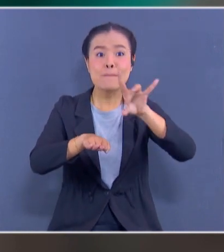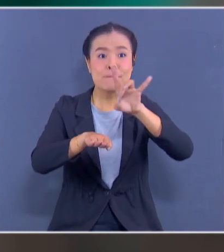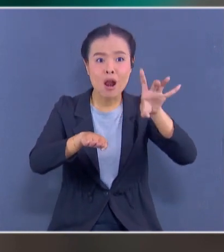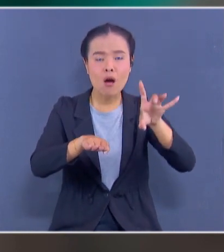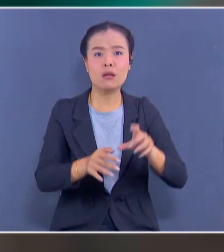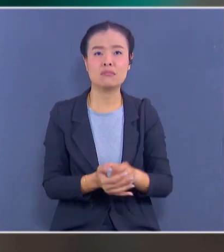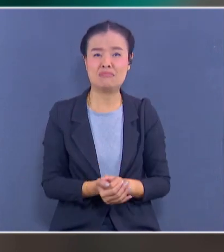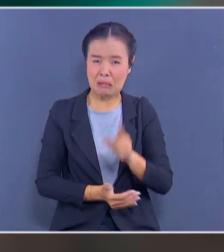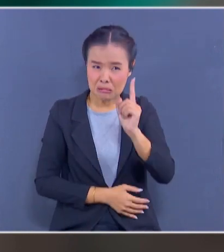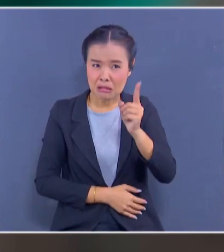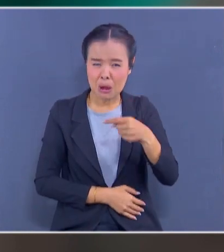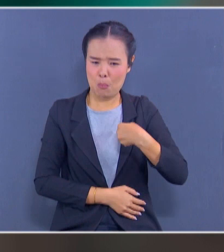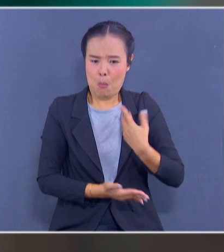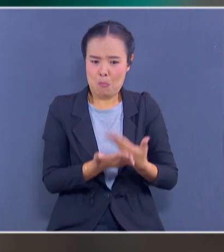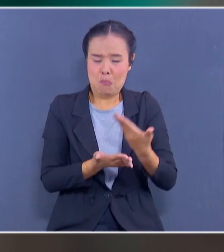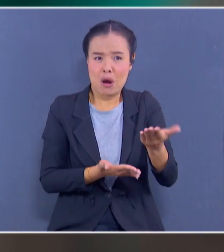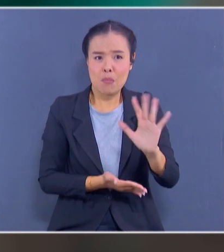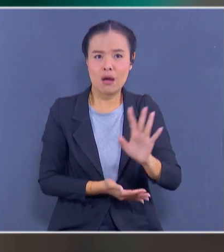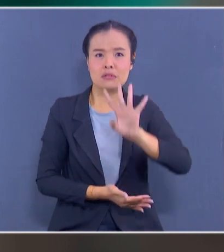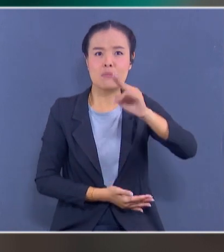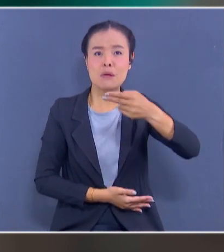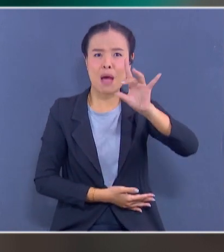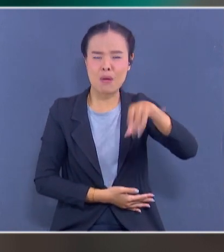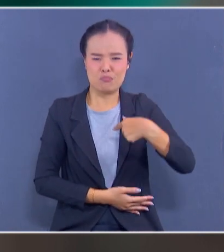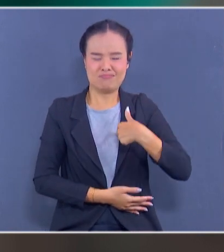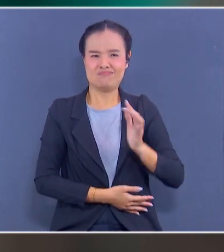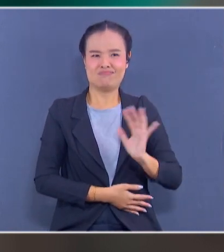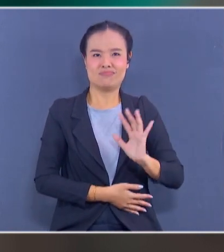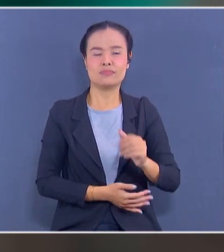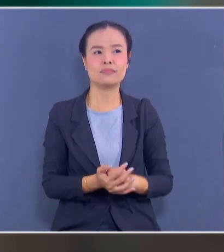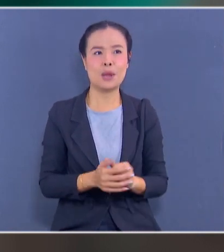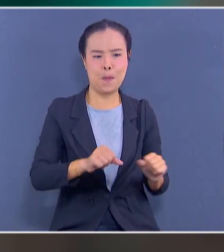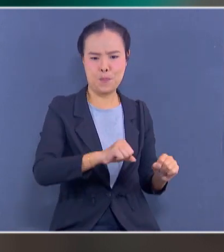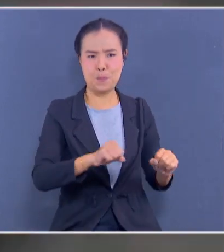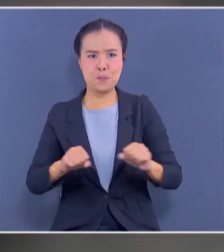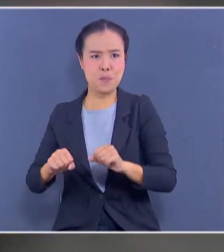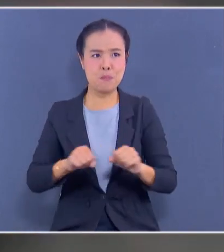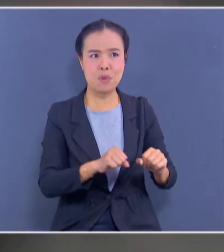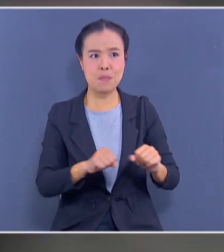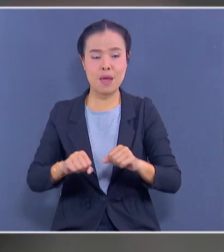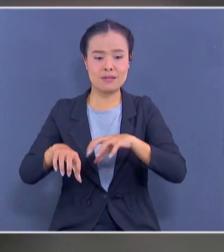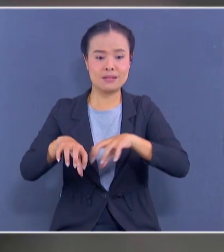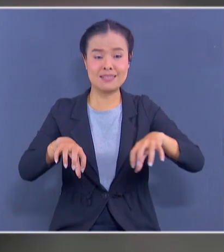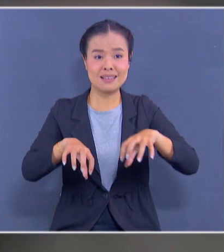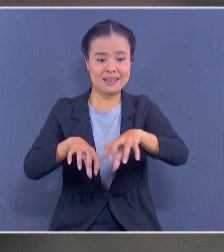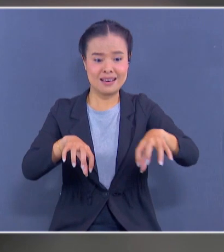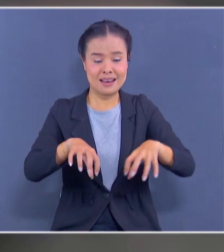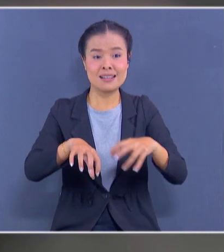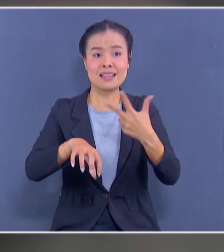48,800 บาท จริงอ่ะ ผมไม่ซื้ออ่ะ48,000เนี่ยเครื่องบิดเอว3สถานีครับตัว